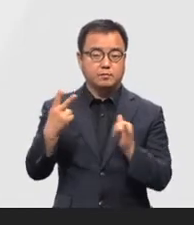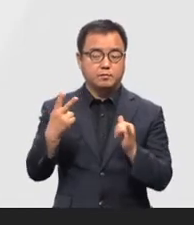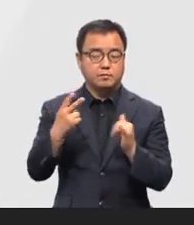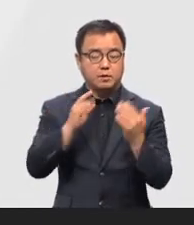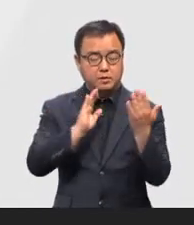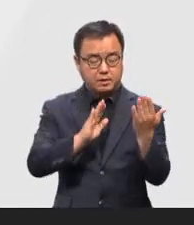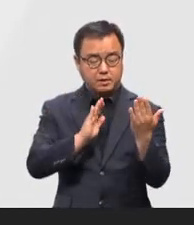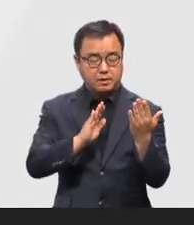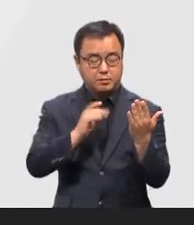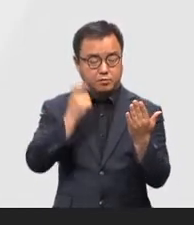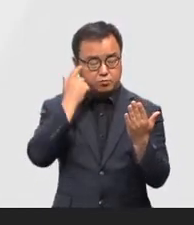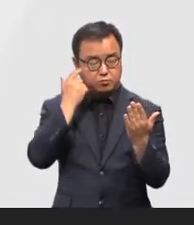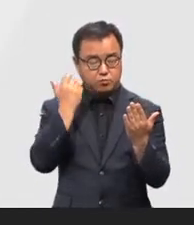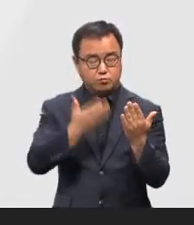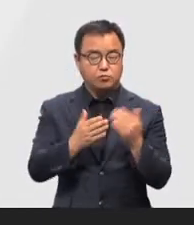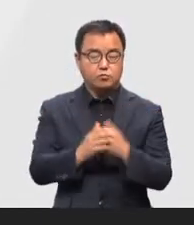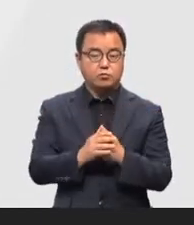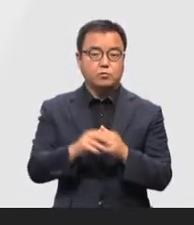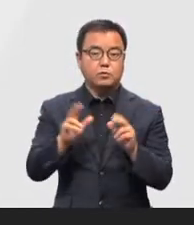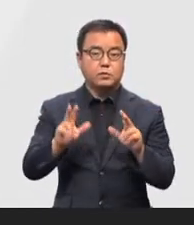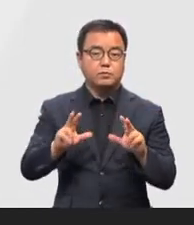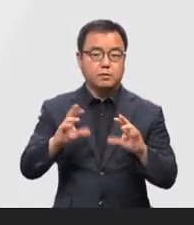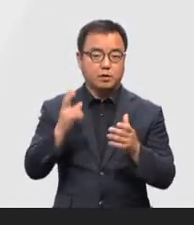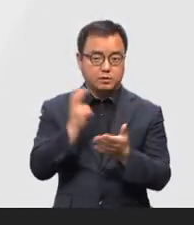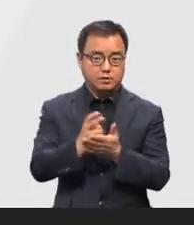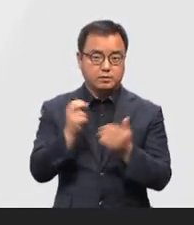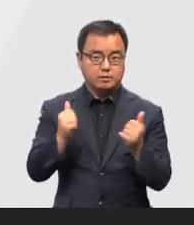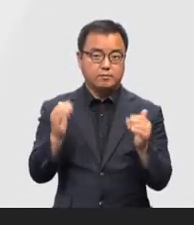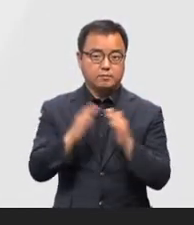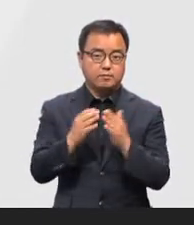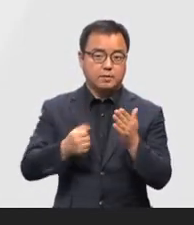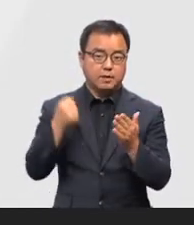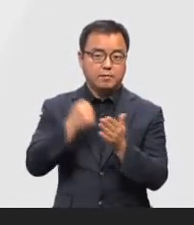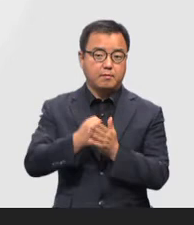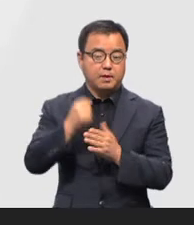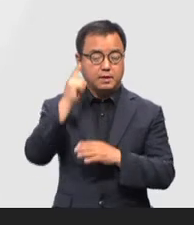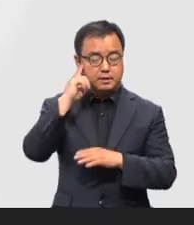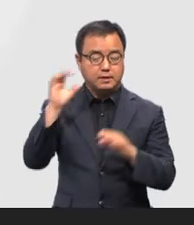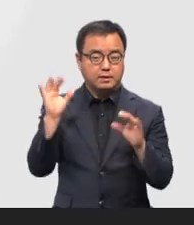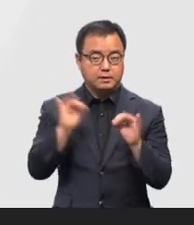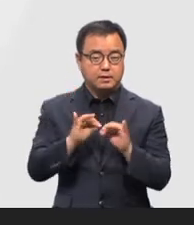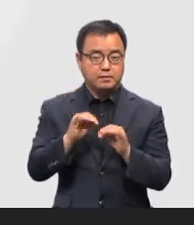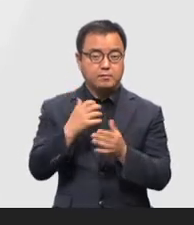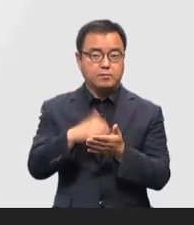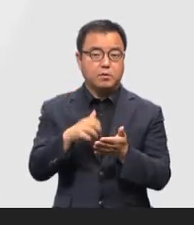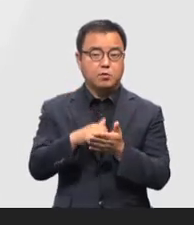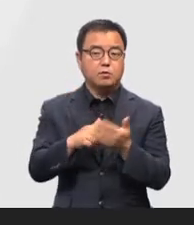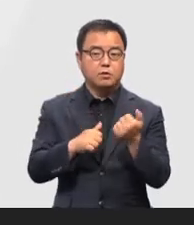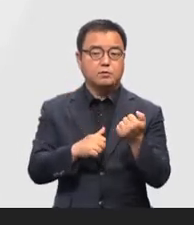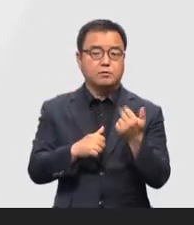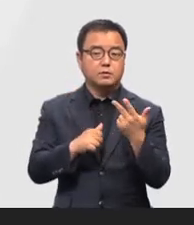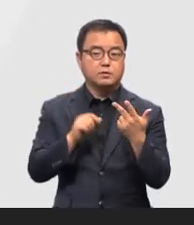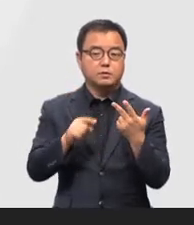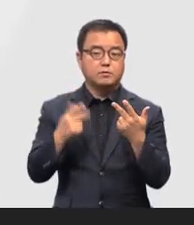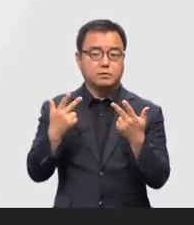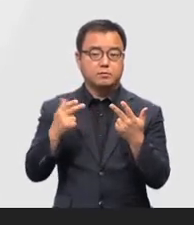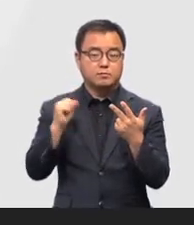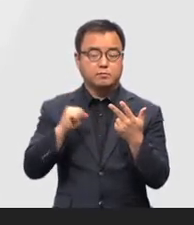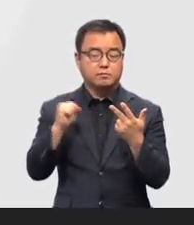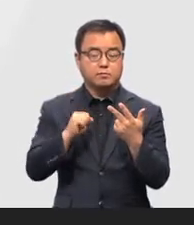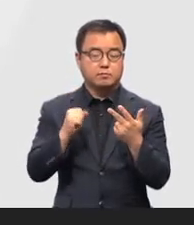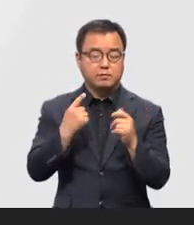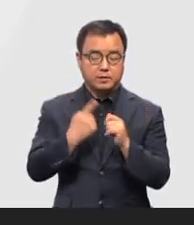한 설문조사에선 헌재의 판결에 찬성한다는 응답이 전체의 57.7%로 가장